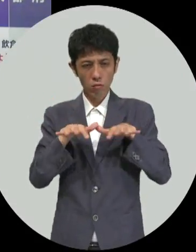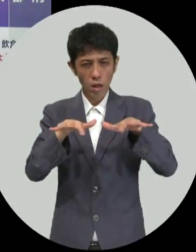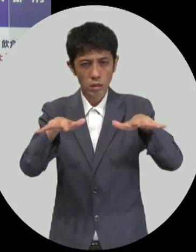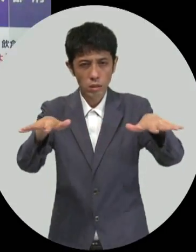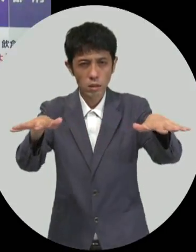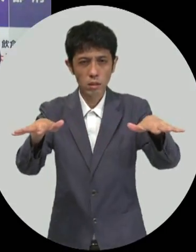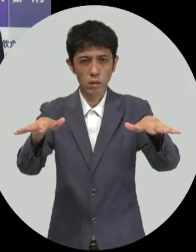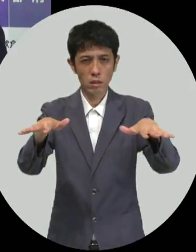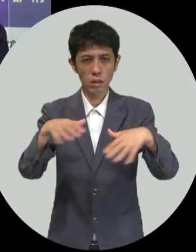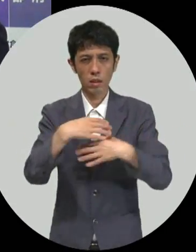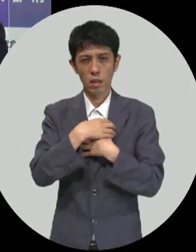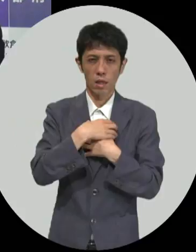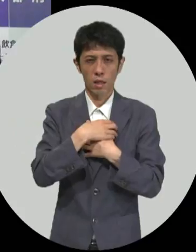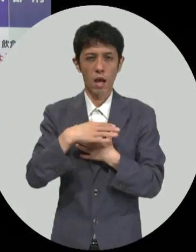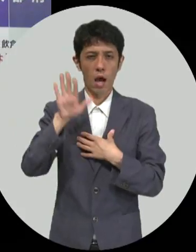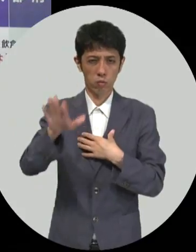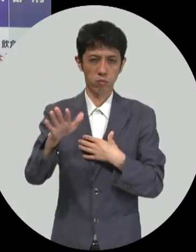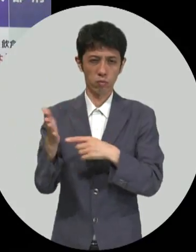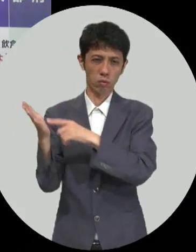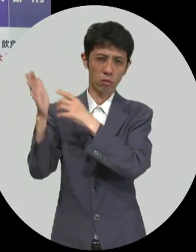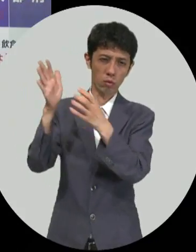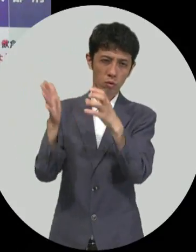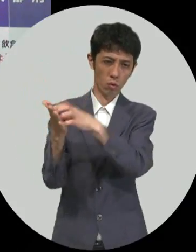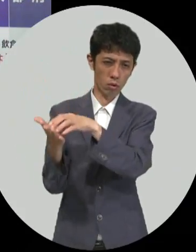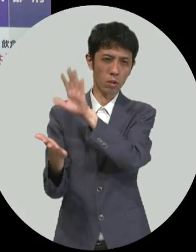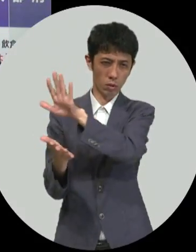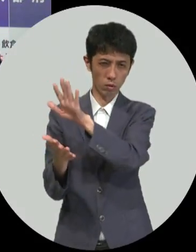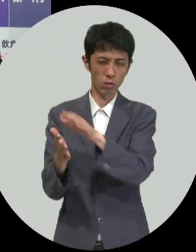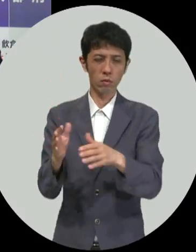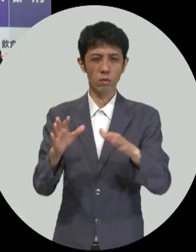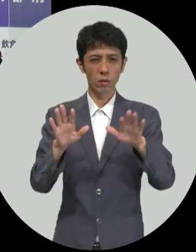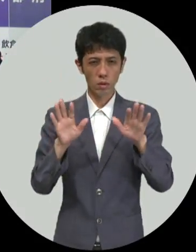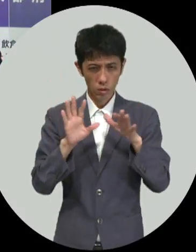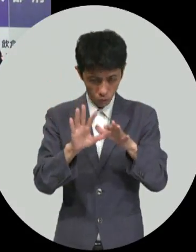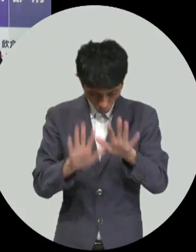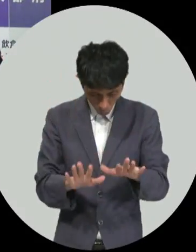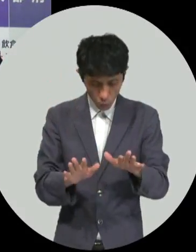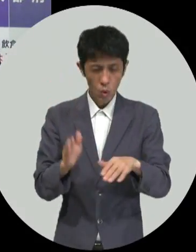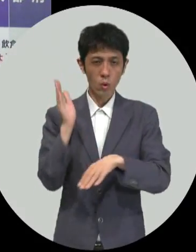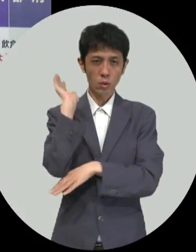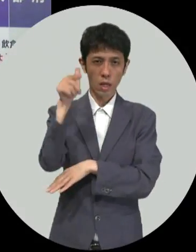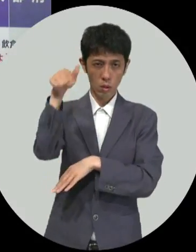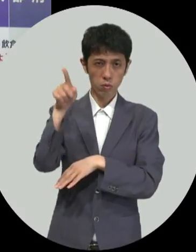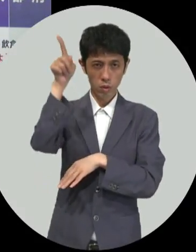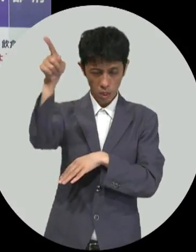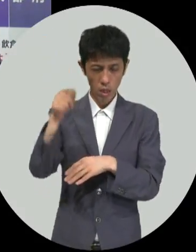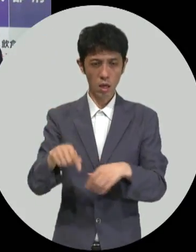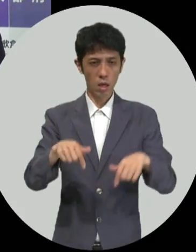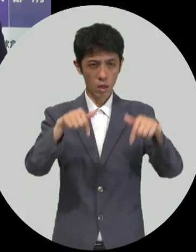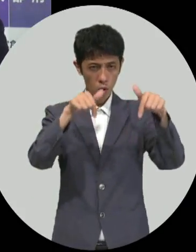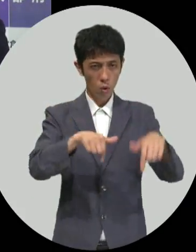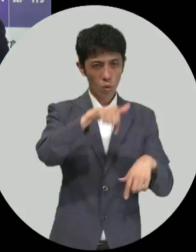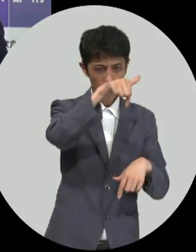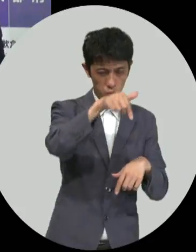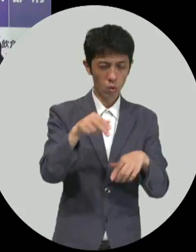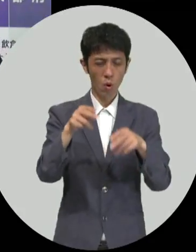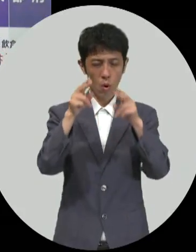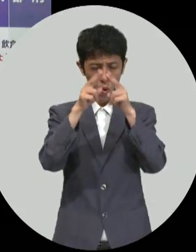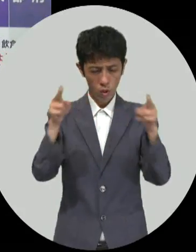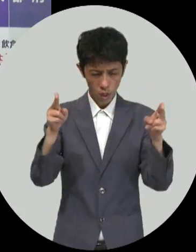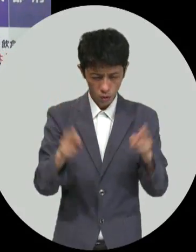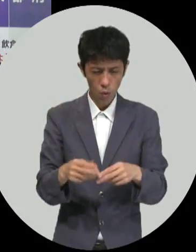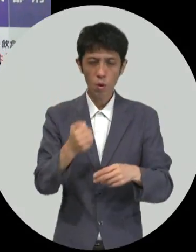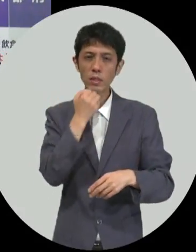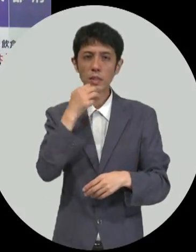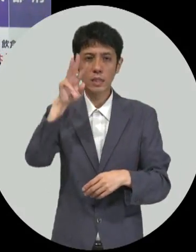したことも受けまして、本日政府の方におきまして、京都府ほか、北海道、石川、